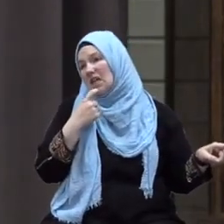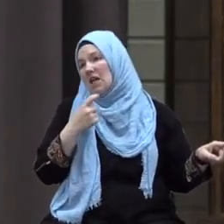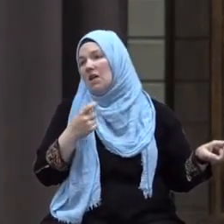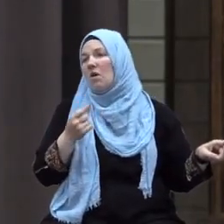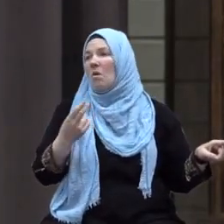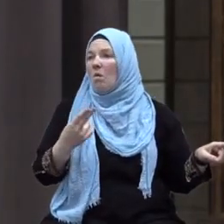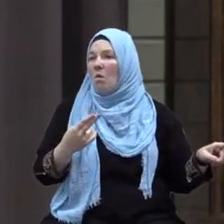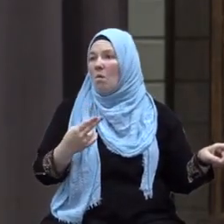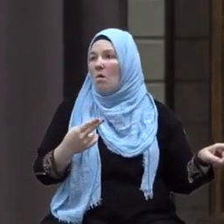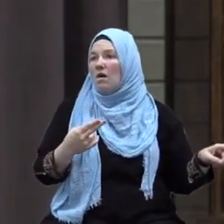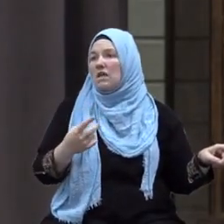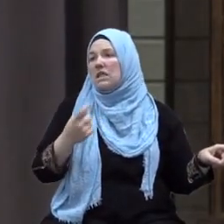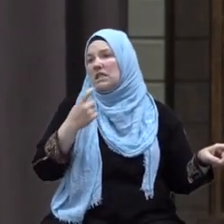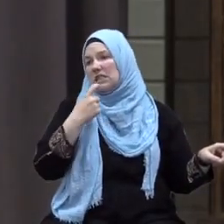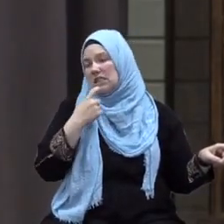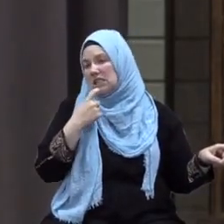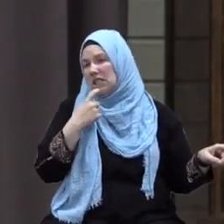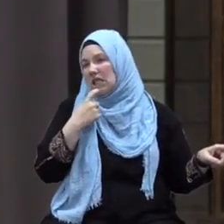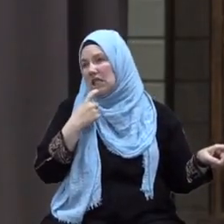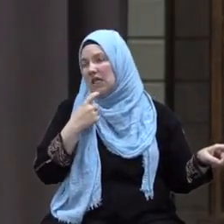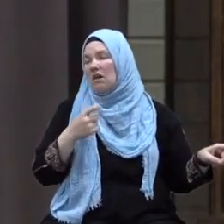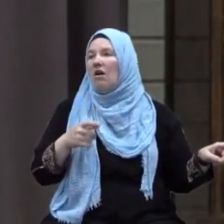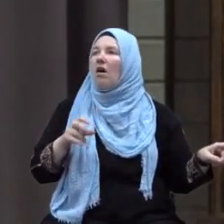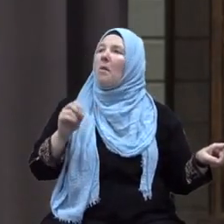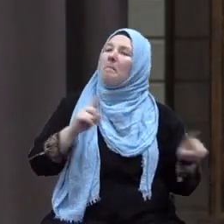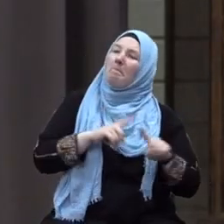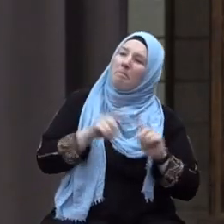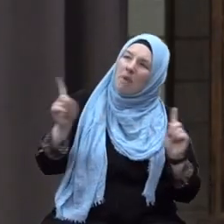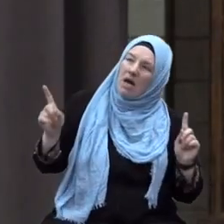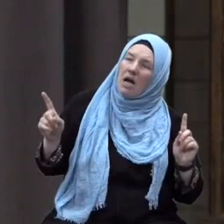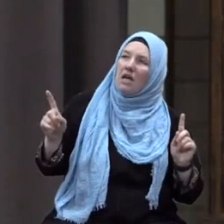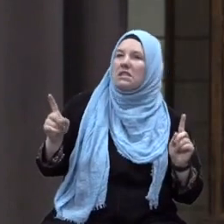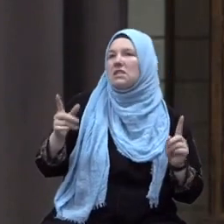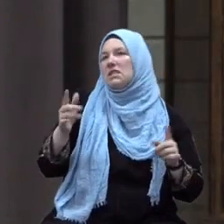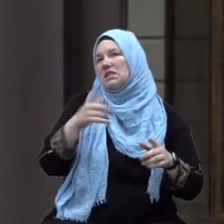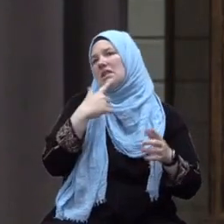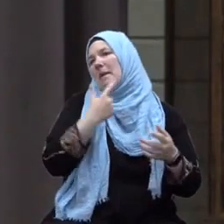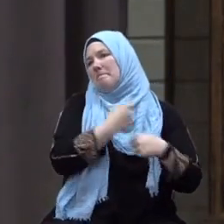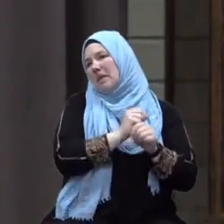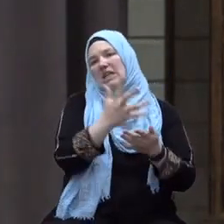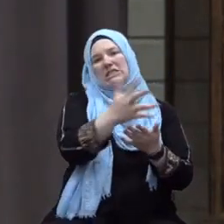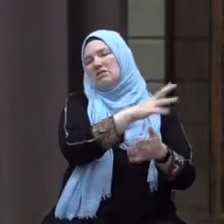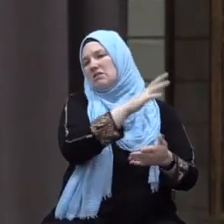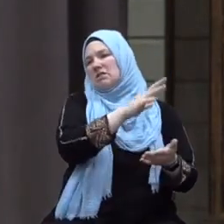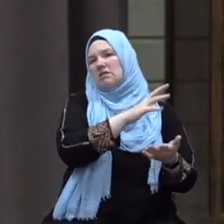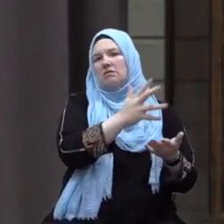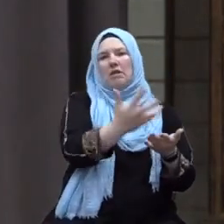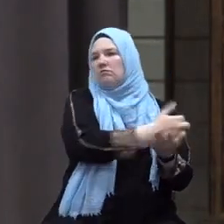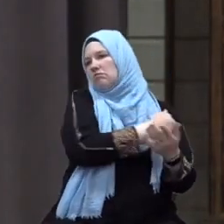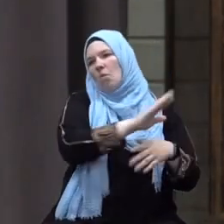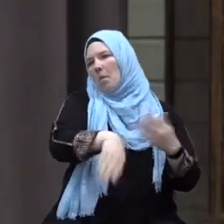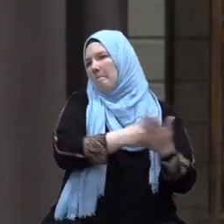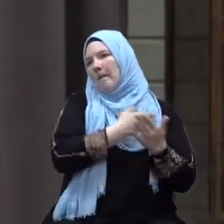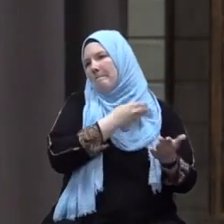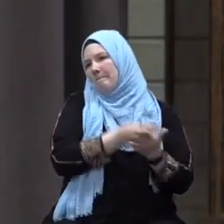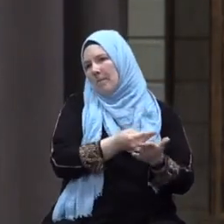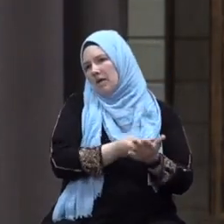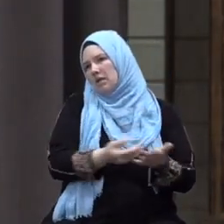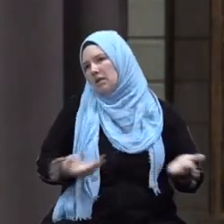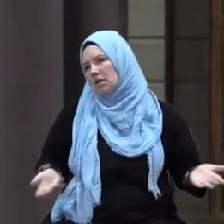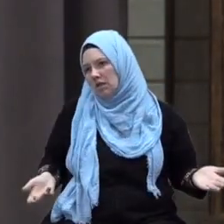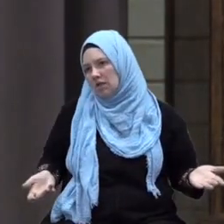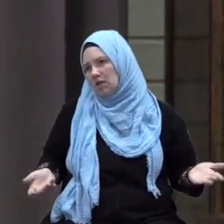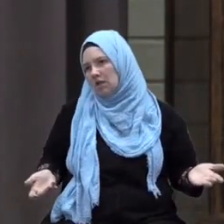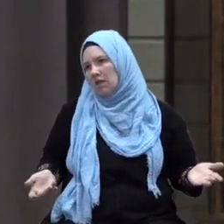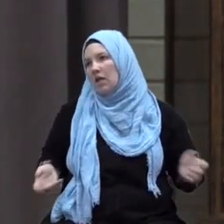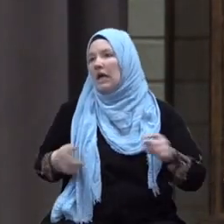يَحْيَى رَبِحَ الْبَيْعُ أَبَا يَحْيَى رَبِحَ الْبَيْعُ أَبَا يَحْيَى. O Aba Yahya, the father of Yahya, your sale is a